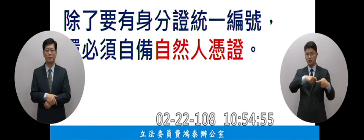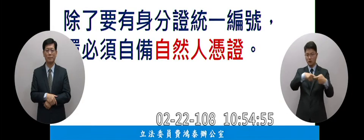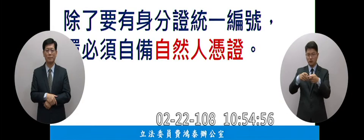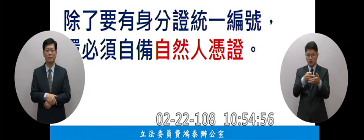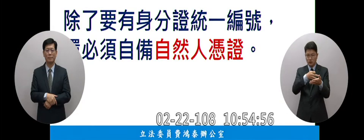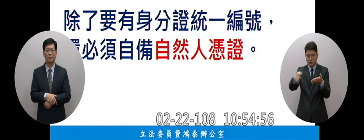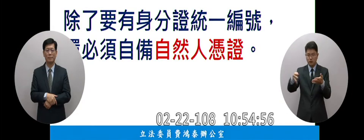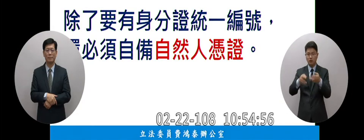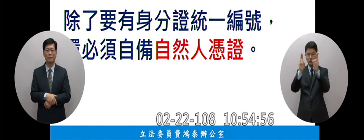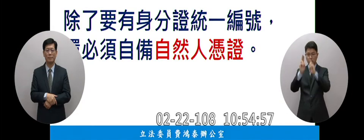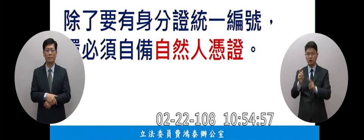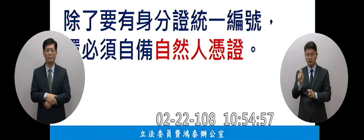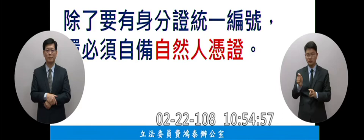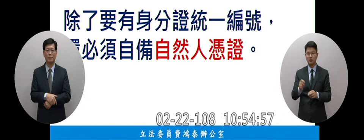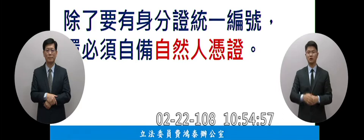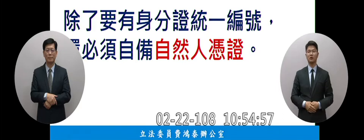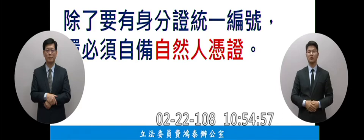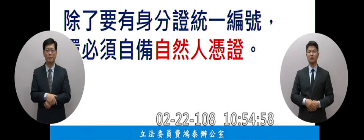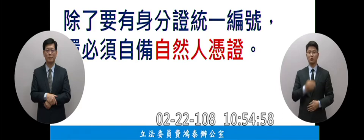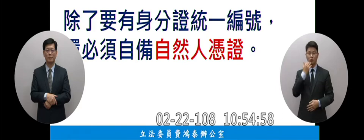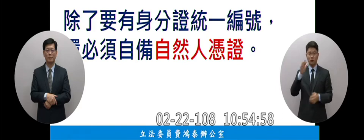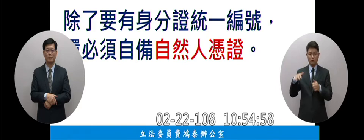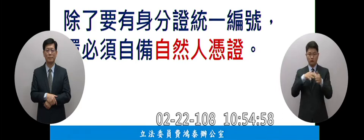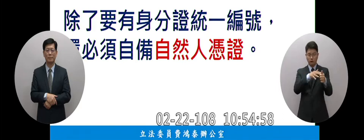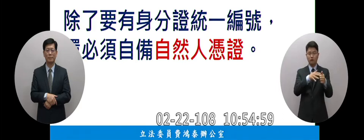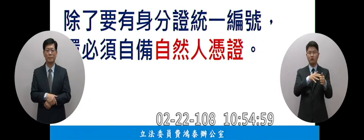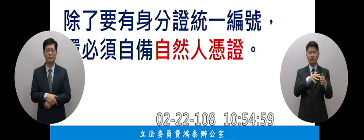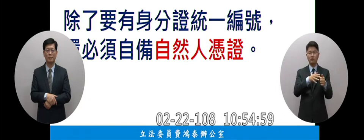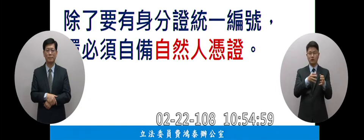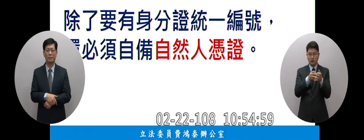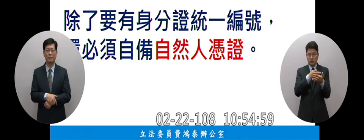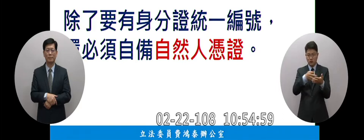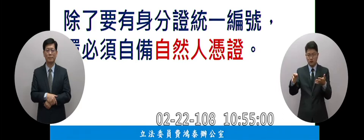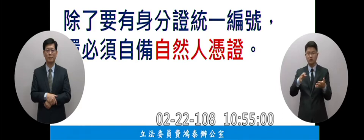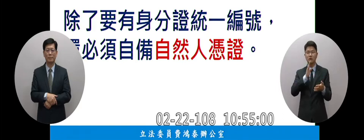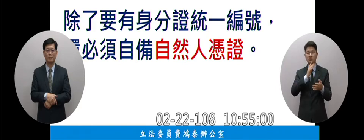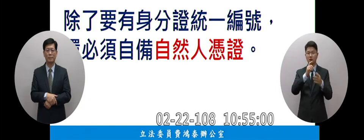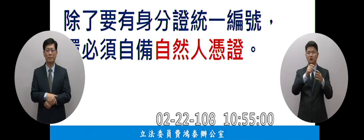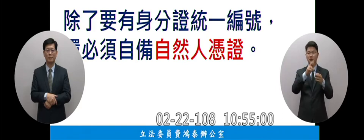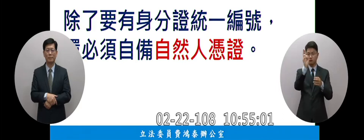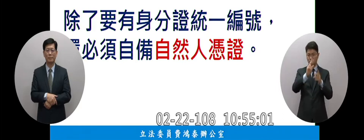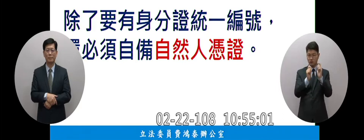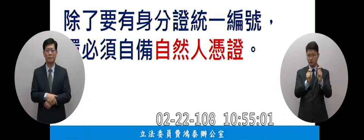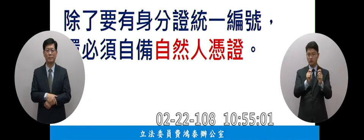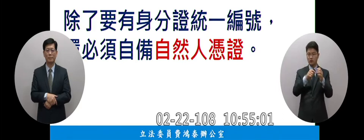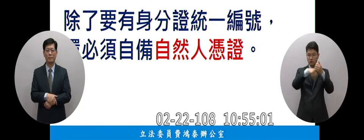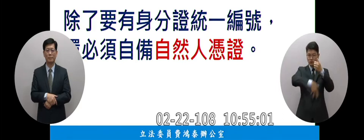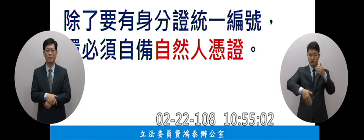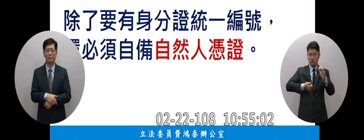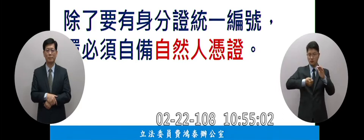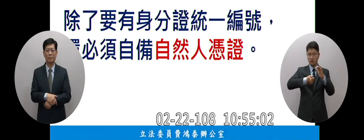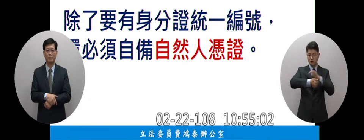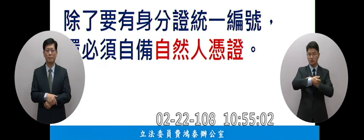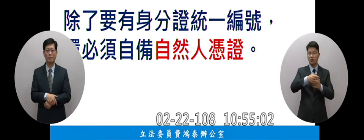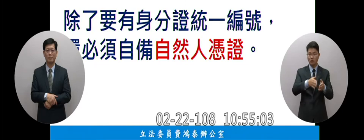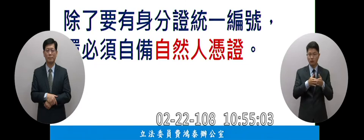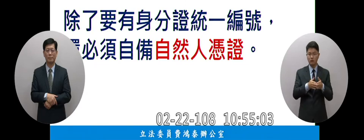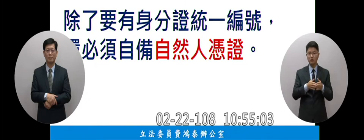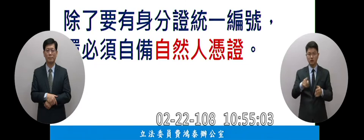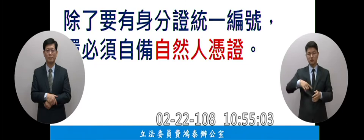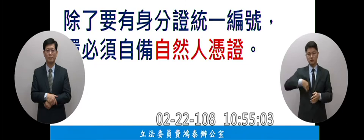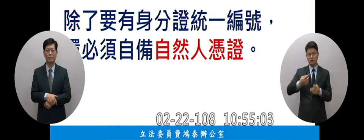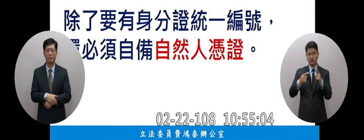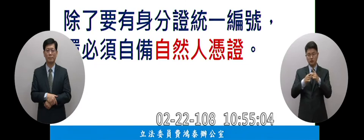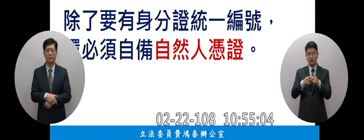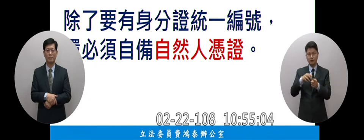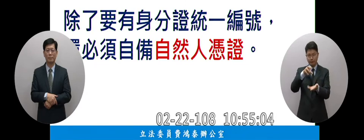这领衔或联署的人要登录电子联署系统，所以他必须要用自然人凭证。